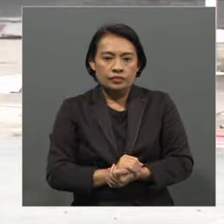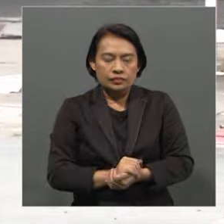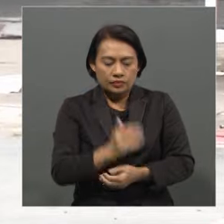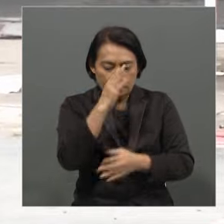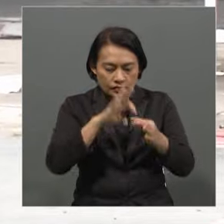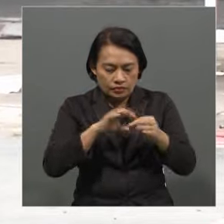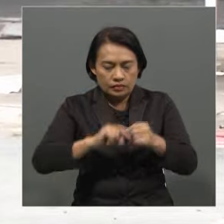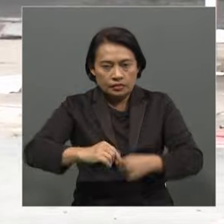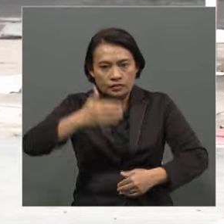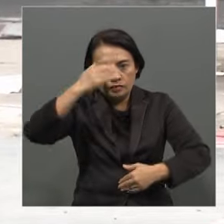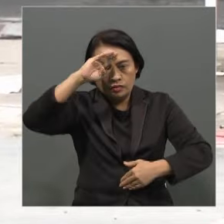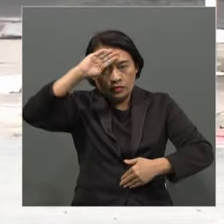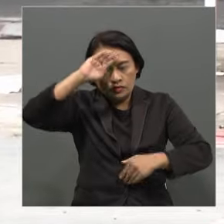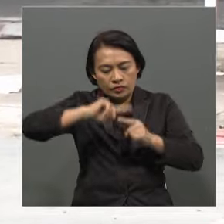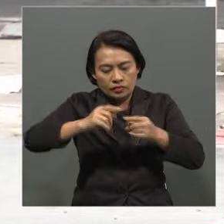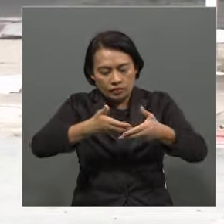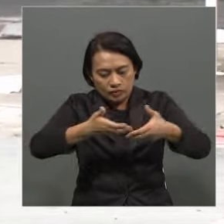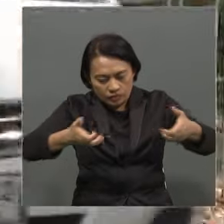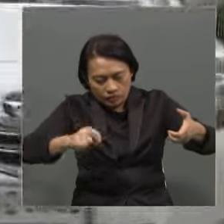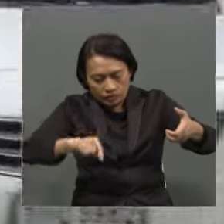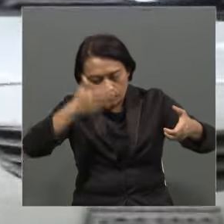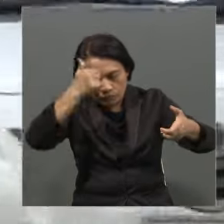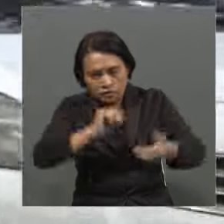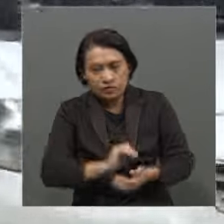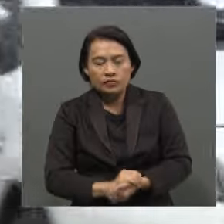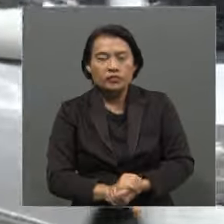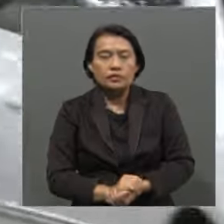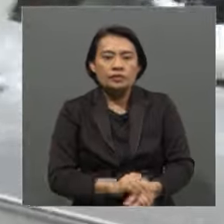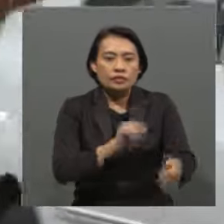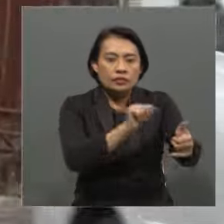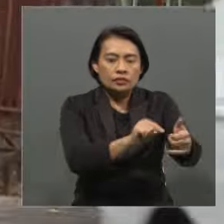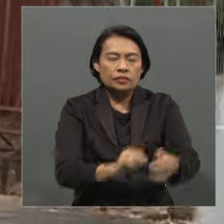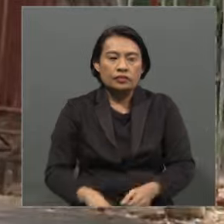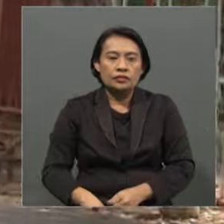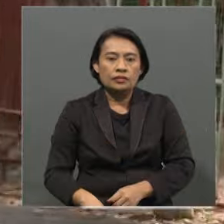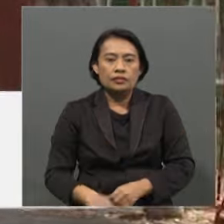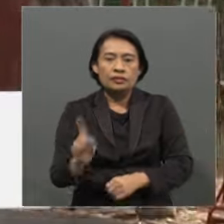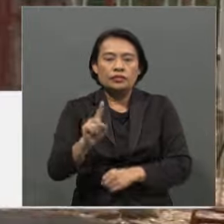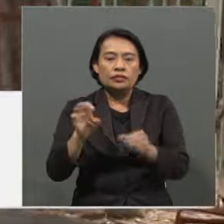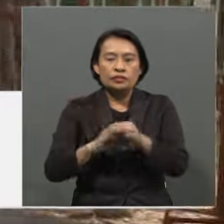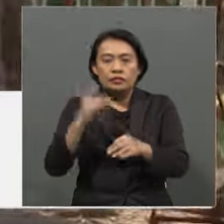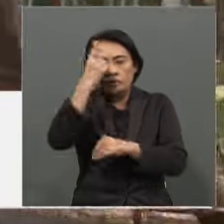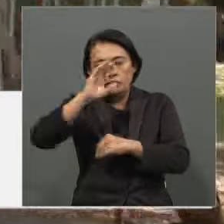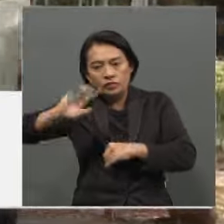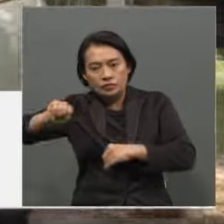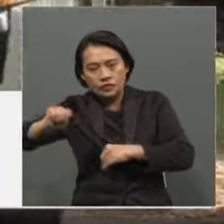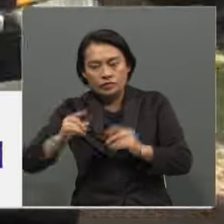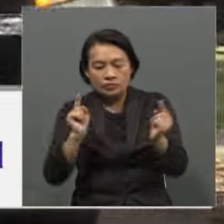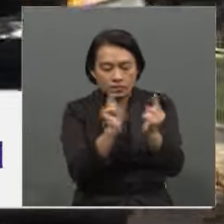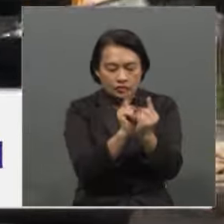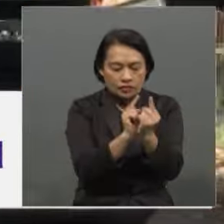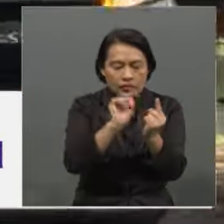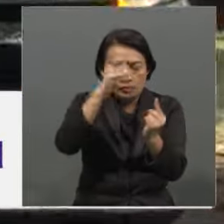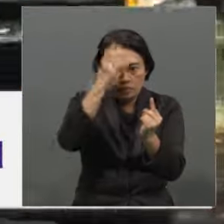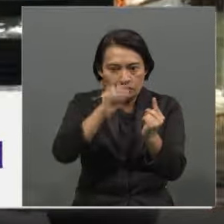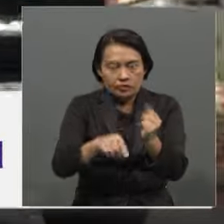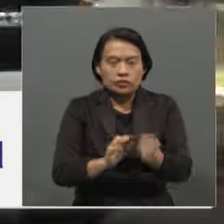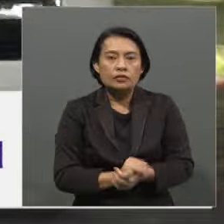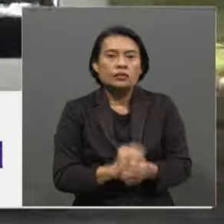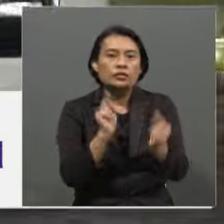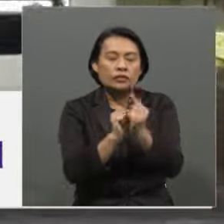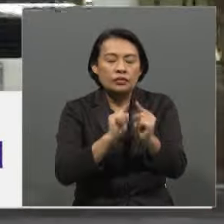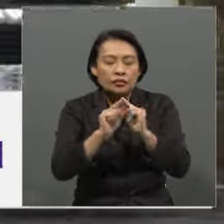กักโรคทำไมนะทั้งนี้นะครับทางคุณเมธีกับบอสกันและบอสแซมนะอาจจะรู้จักกันในวงการบันเทิงมาก่อนก็อาจจะมีการ